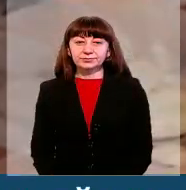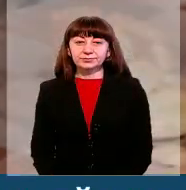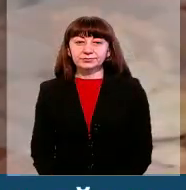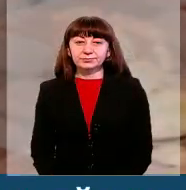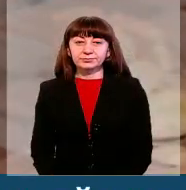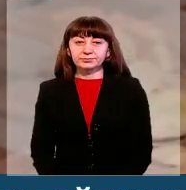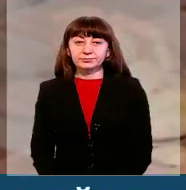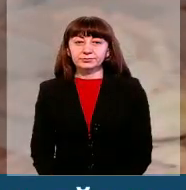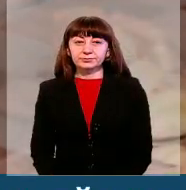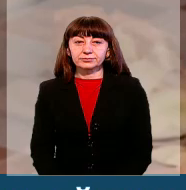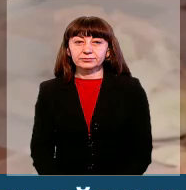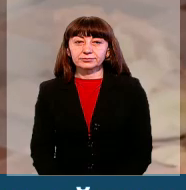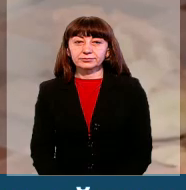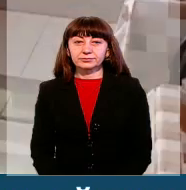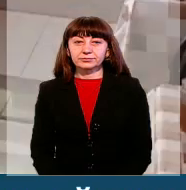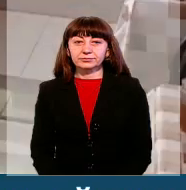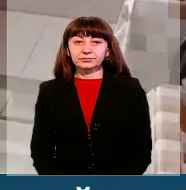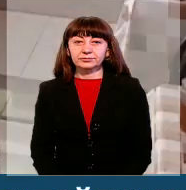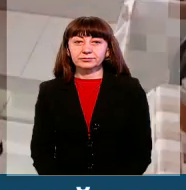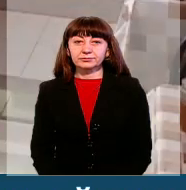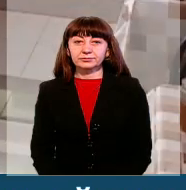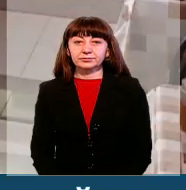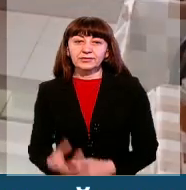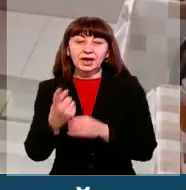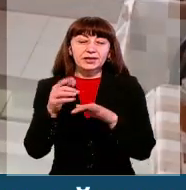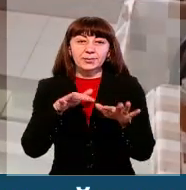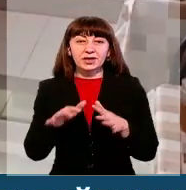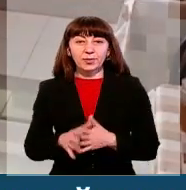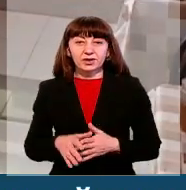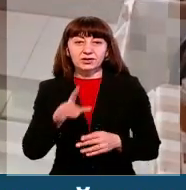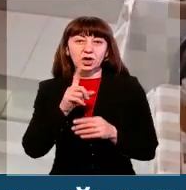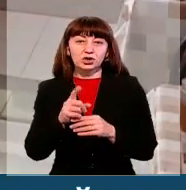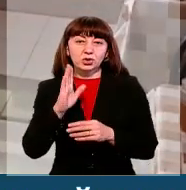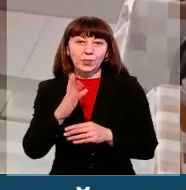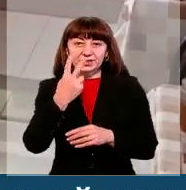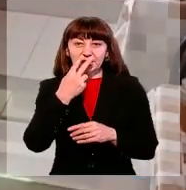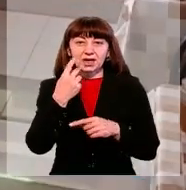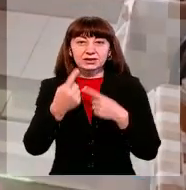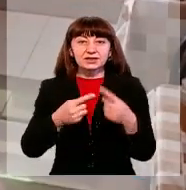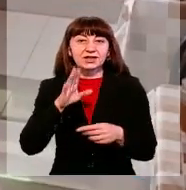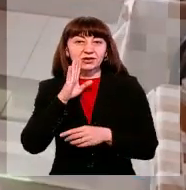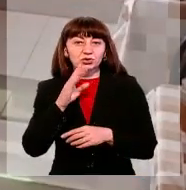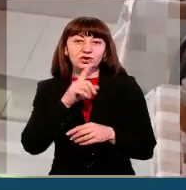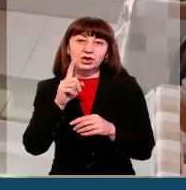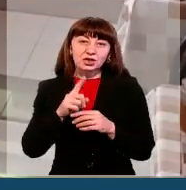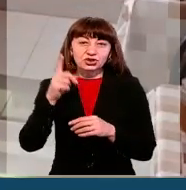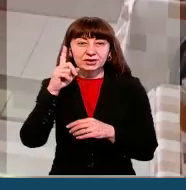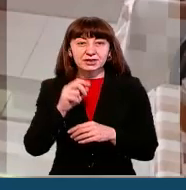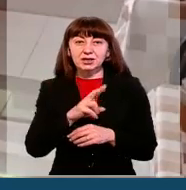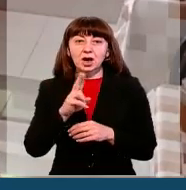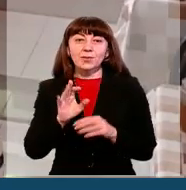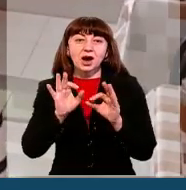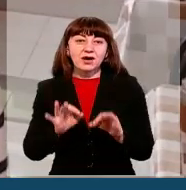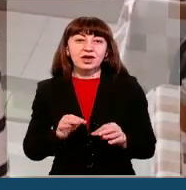олар аса бір қызығушылықпен қатысты. Бұл шараны дәстүрге айналдыру деген ойда бар деп ойлайым, себебі қыздар